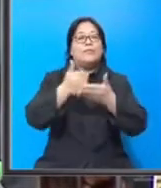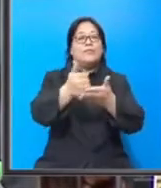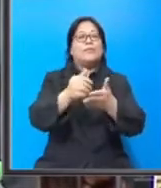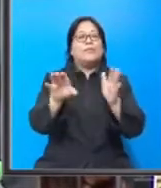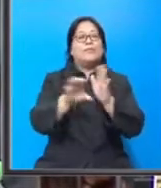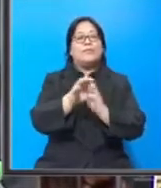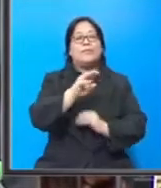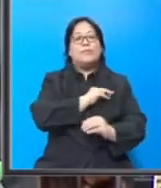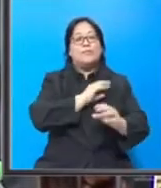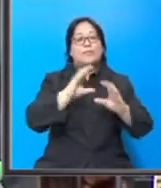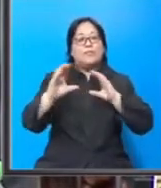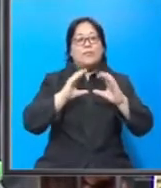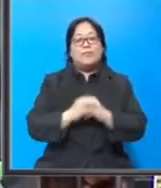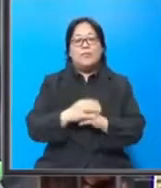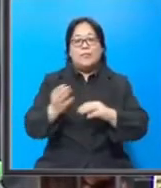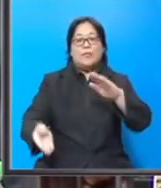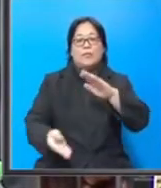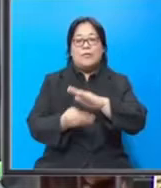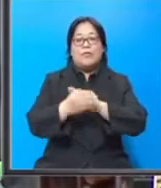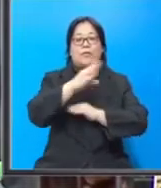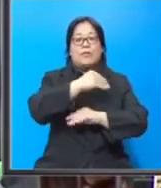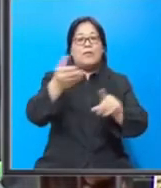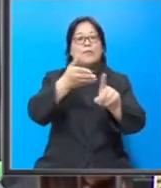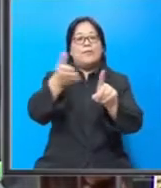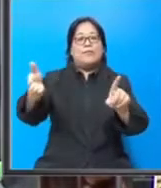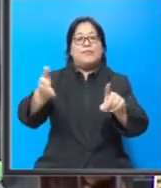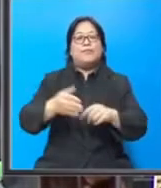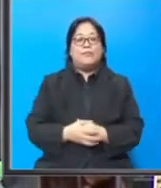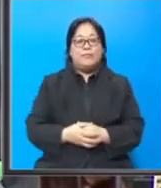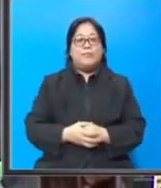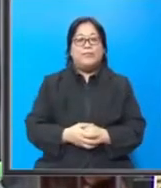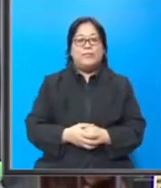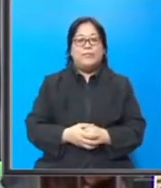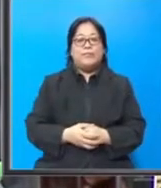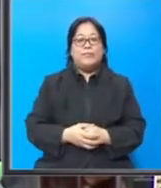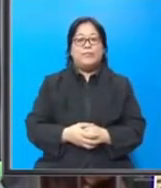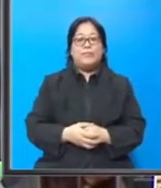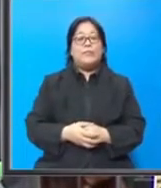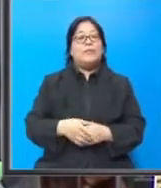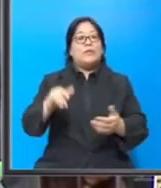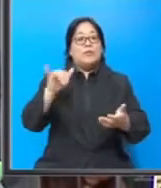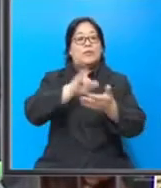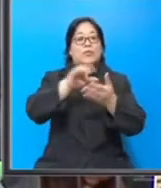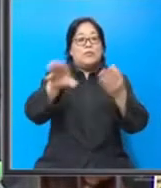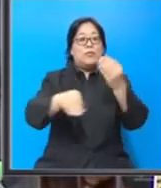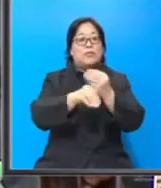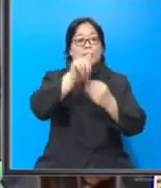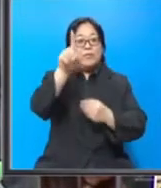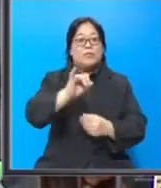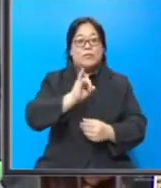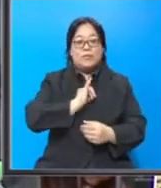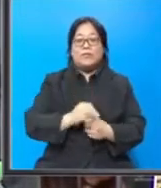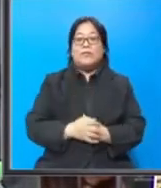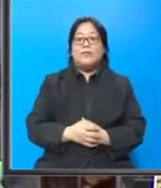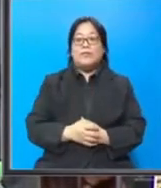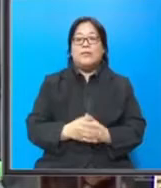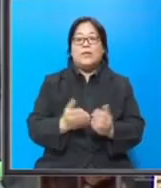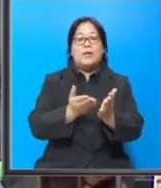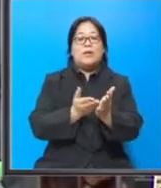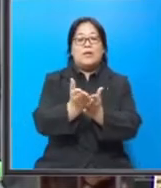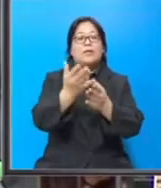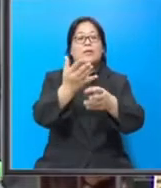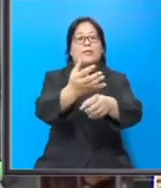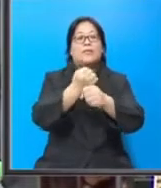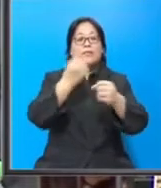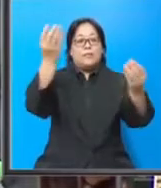macam menteri kata tadi, rasuah dan penyelewengan dan sebagainya. Di konteks itu, soalan tambahan saya ialah hak